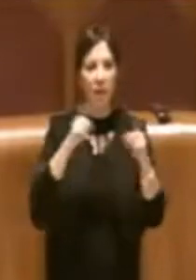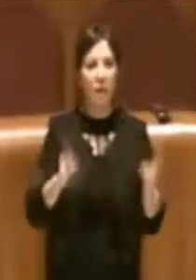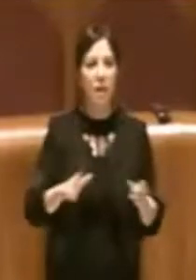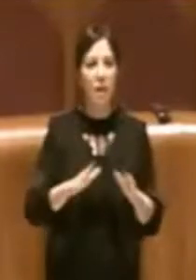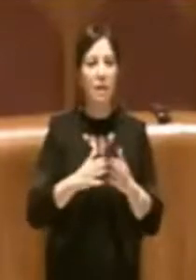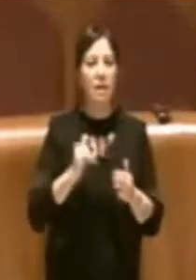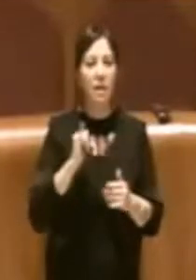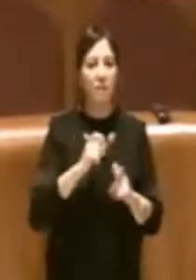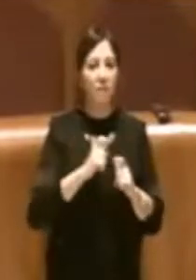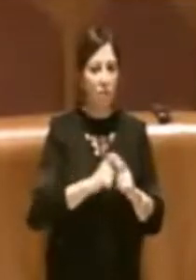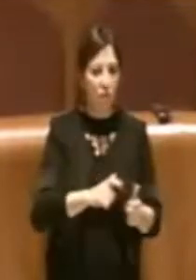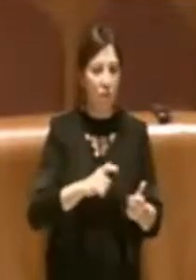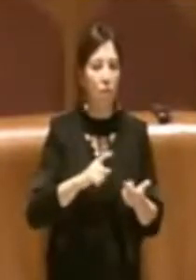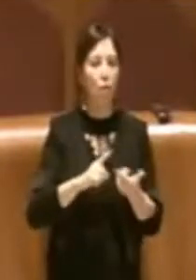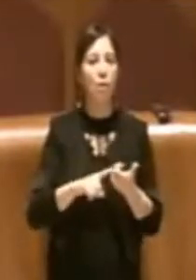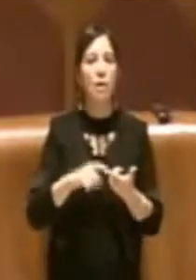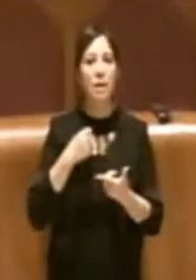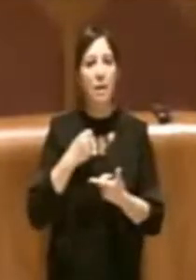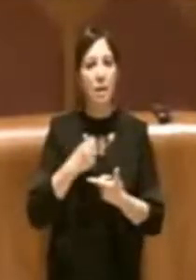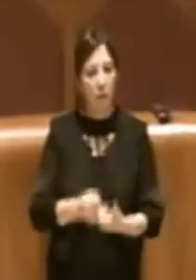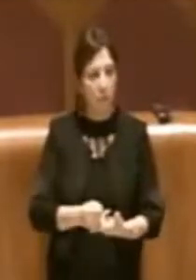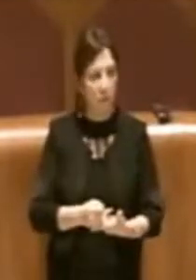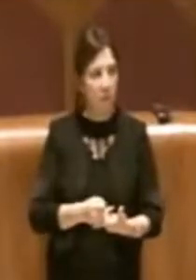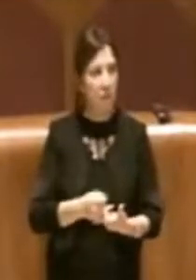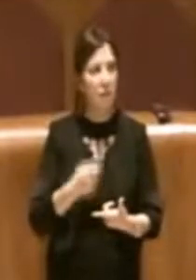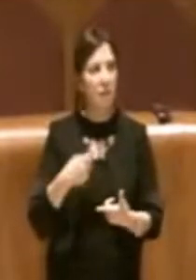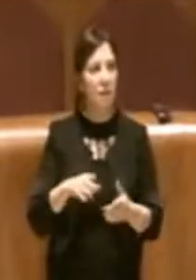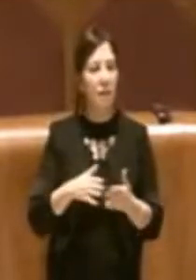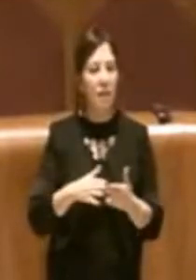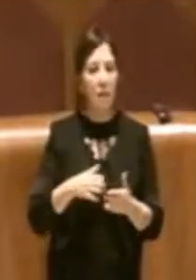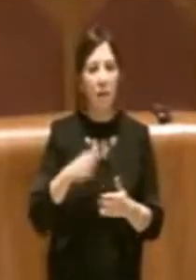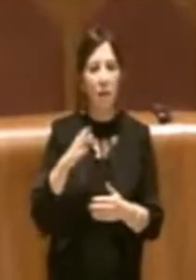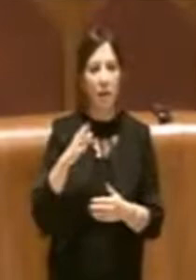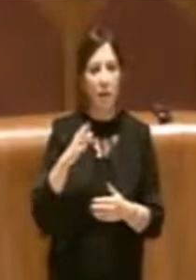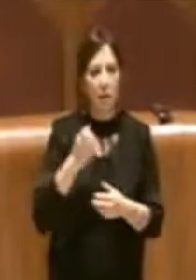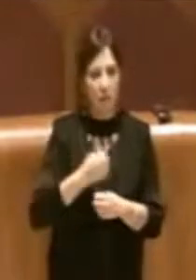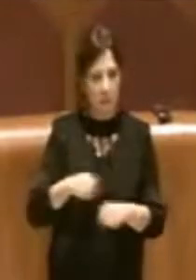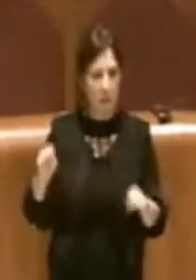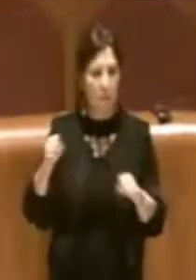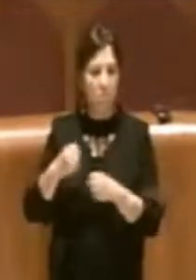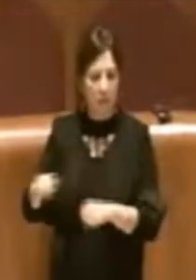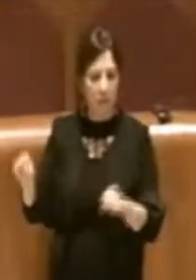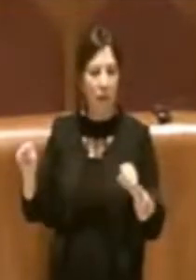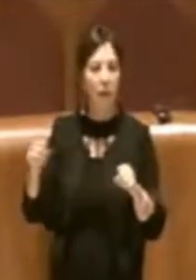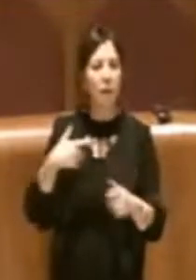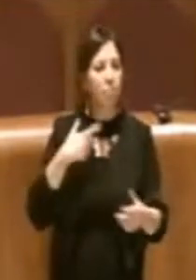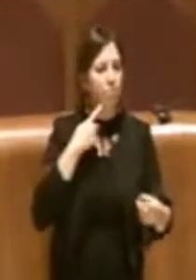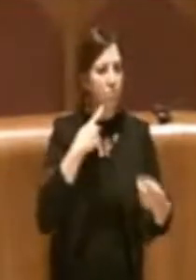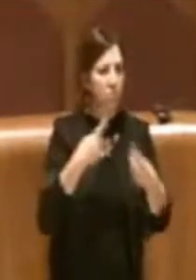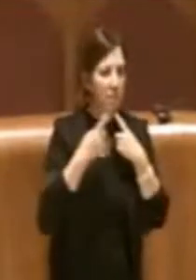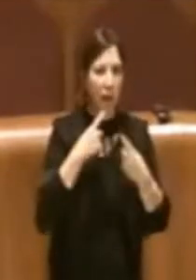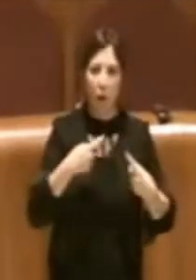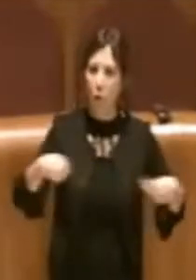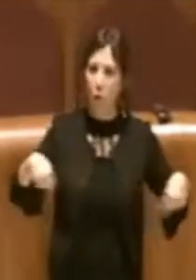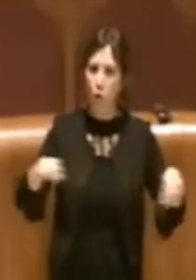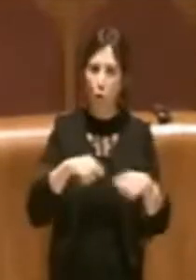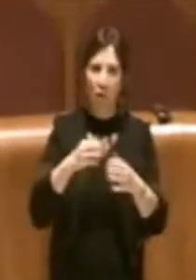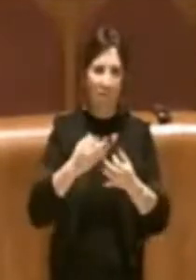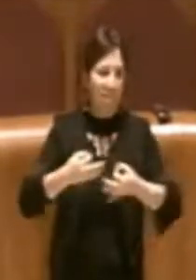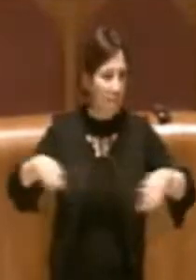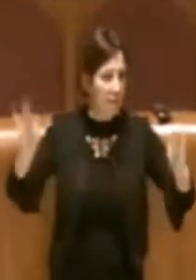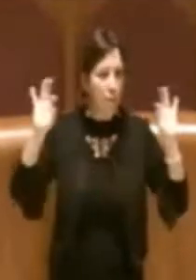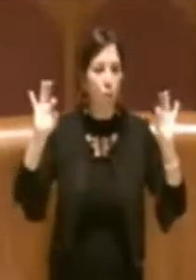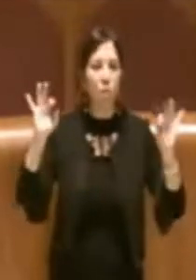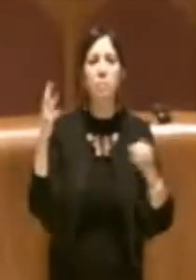Il Viaggiatore, i rappresentanti delle librerie indipendenti, ad un dialogo, come è avvenuto